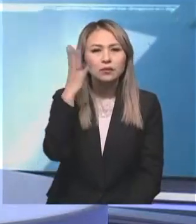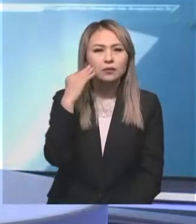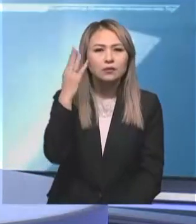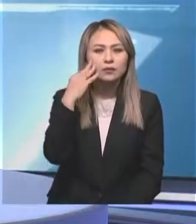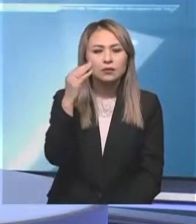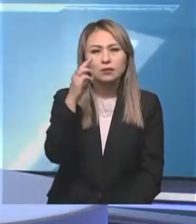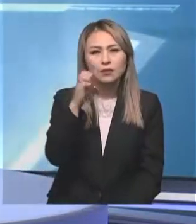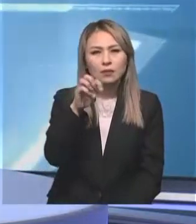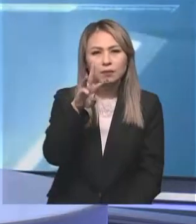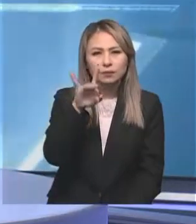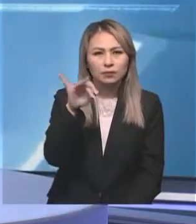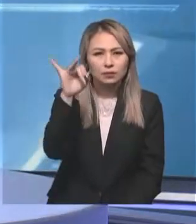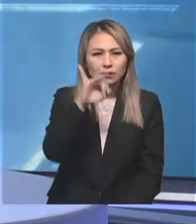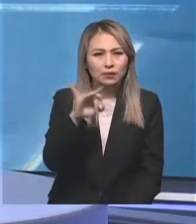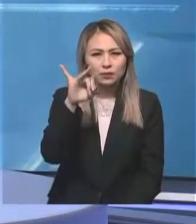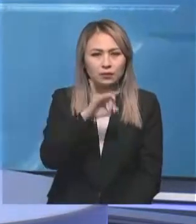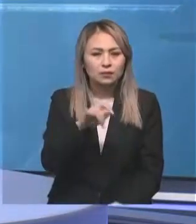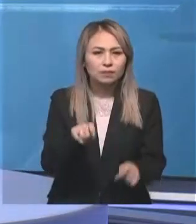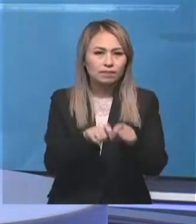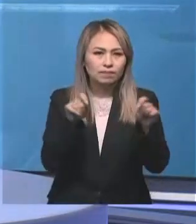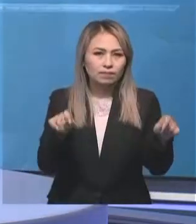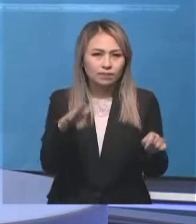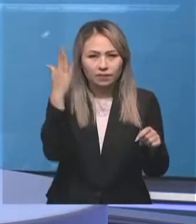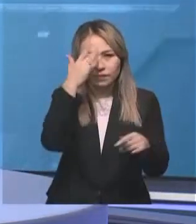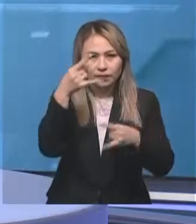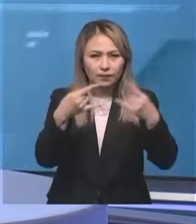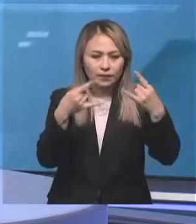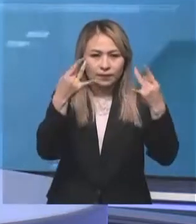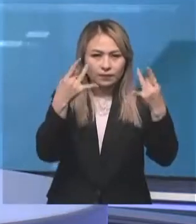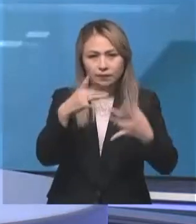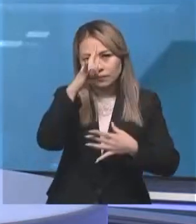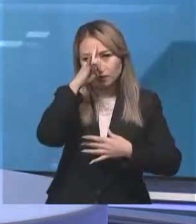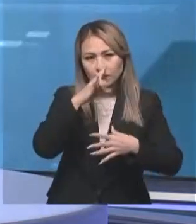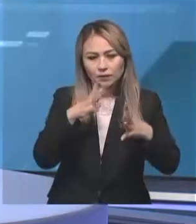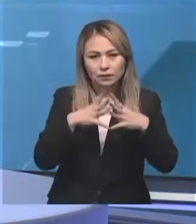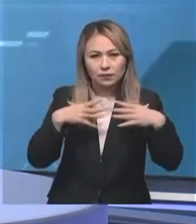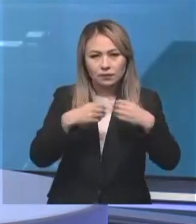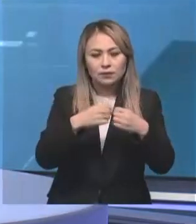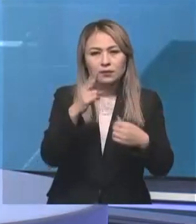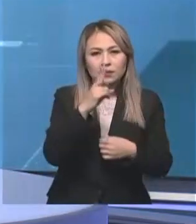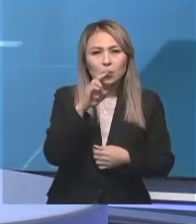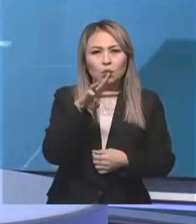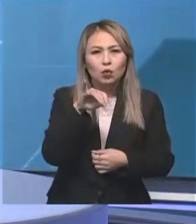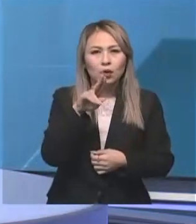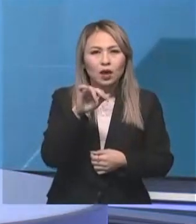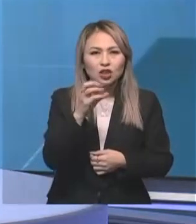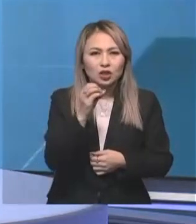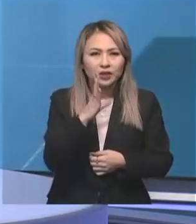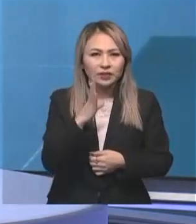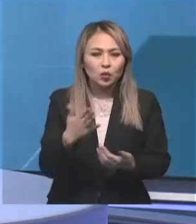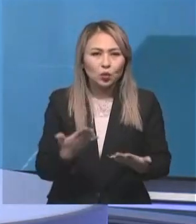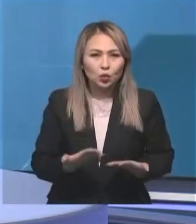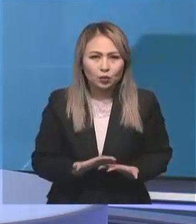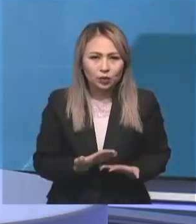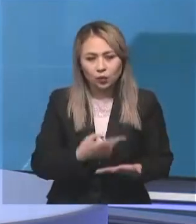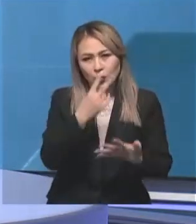Алматыда «Тамыр» тарихи драмасының тұсаукесері өтті. Фильмде қарапайым қазақ отбасынан шыққан Қасым Мұқашевтың өмірі мен тағдыр